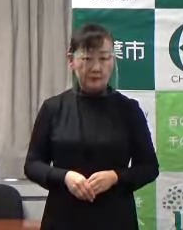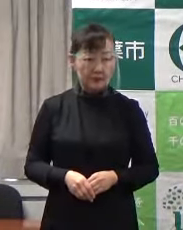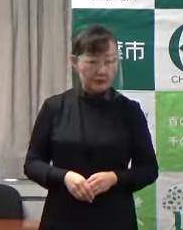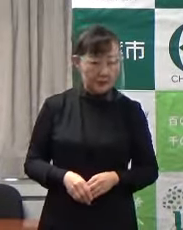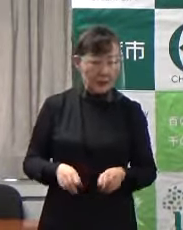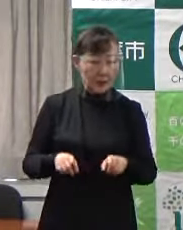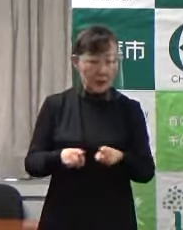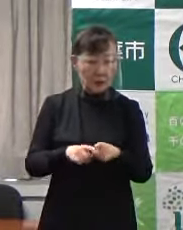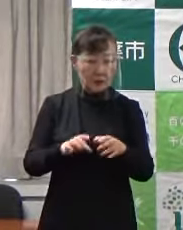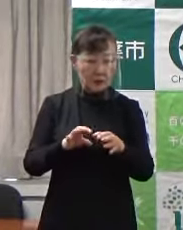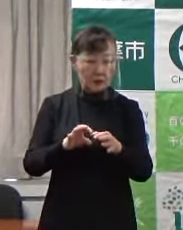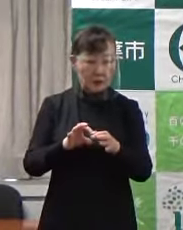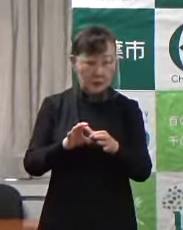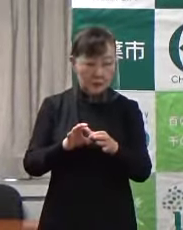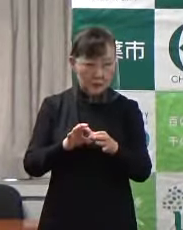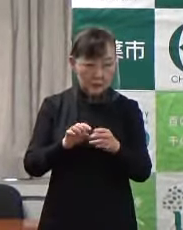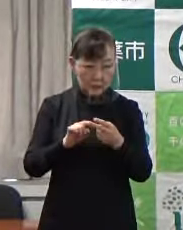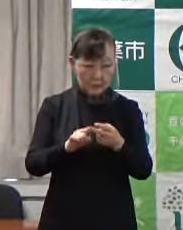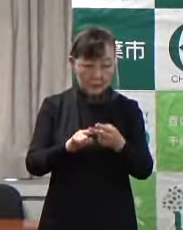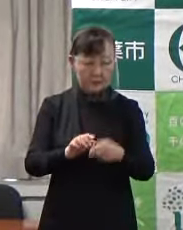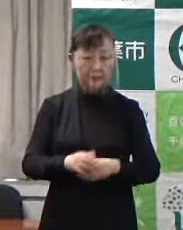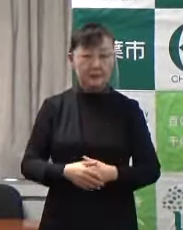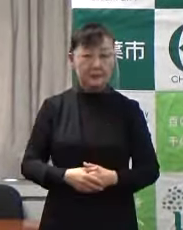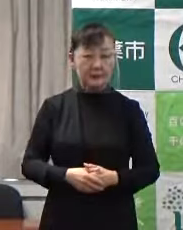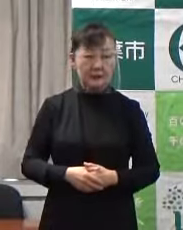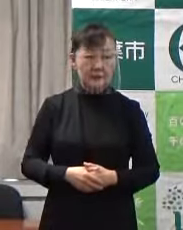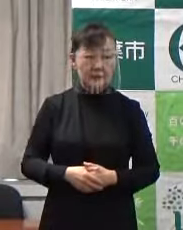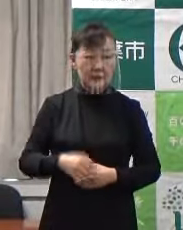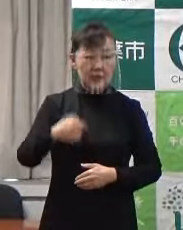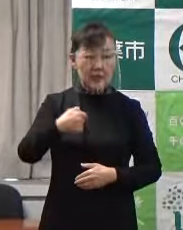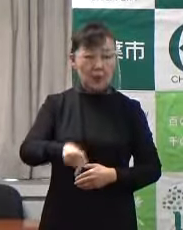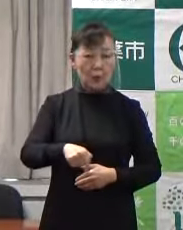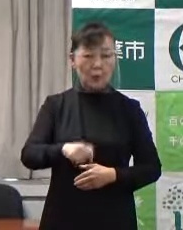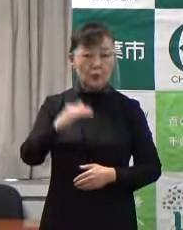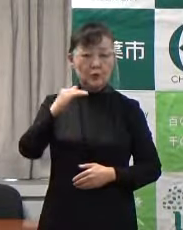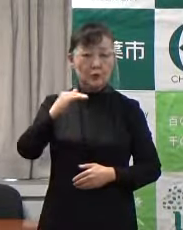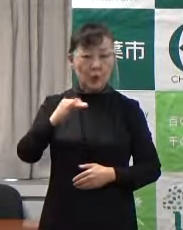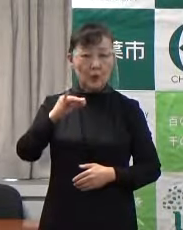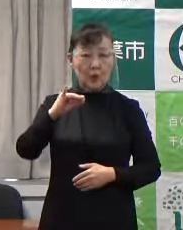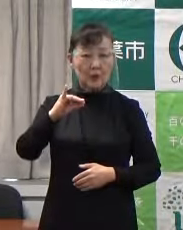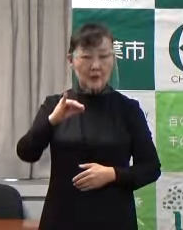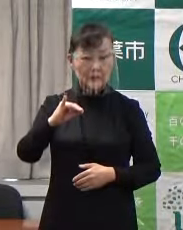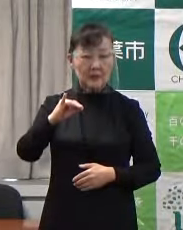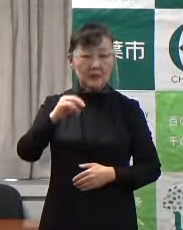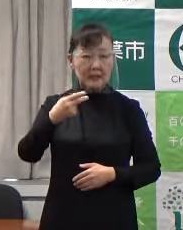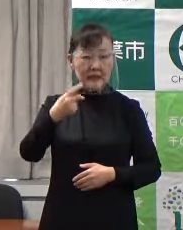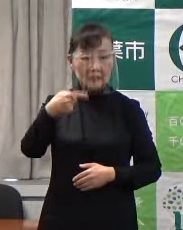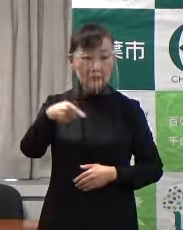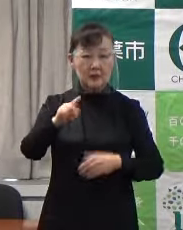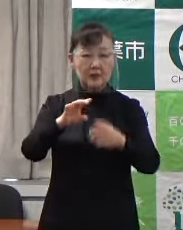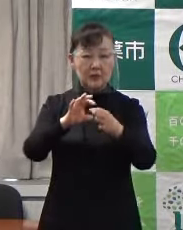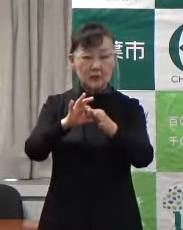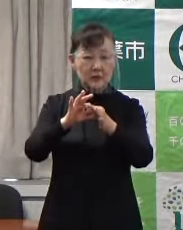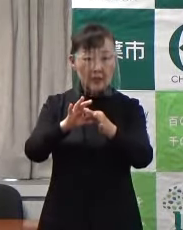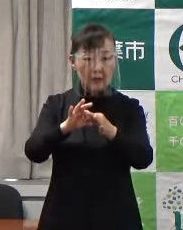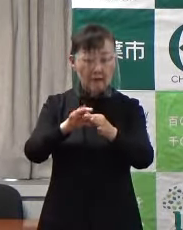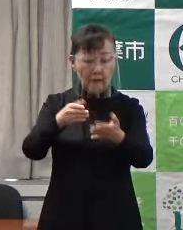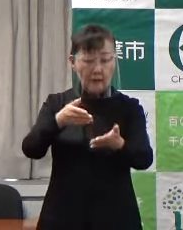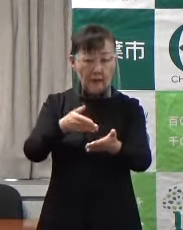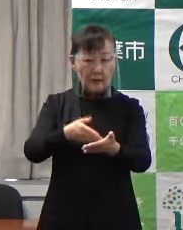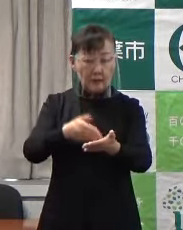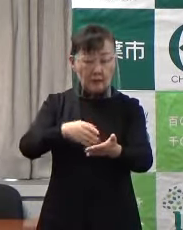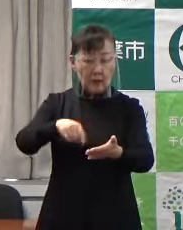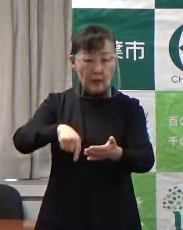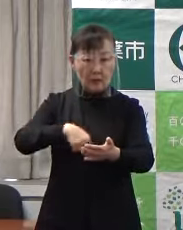共同通信の広根です。尿中コチニンについてなんですけど、この説明のところ